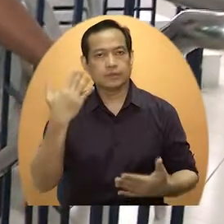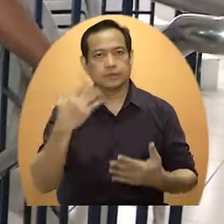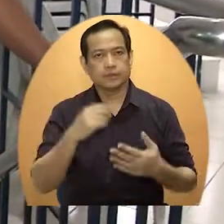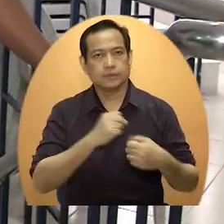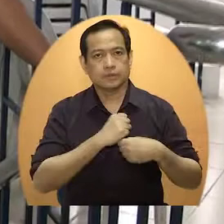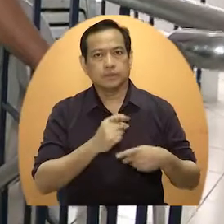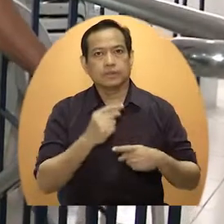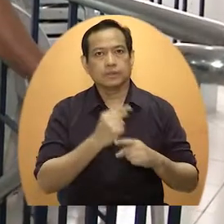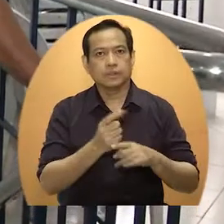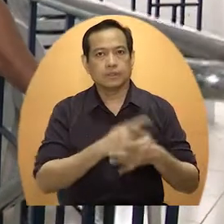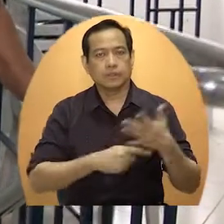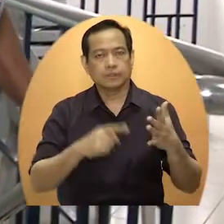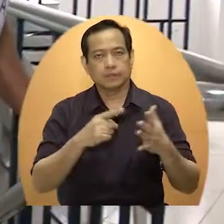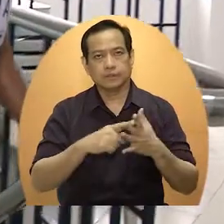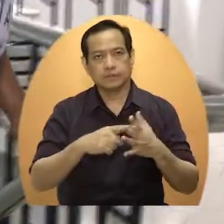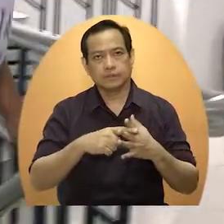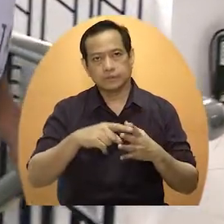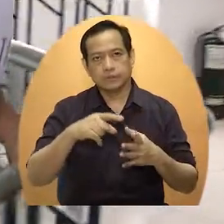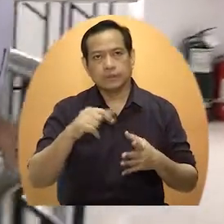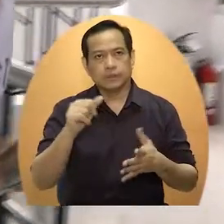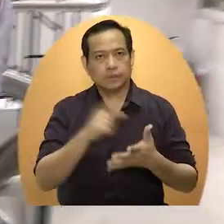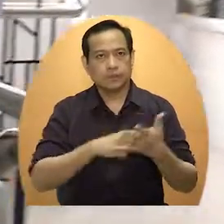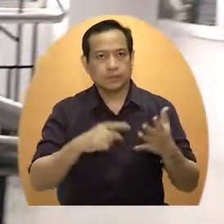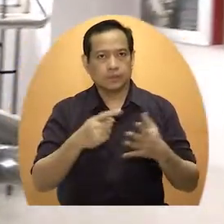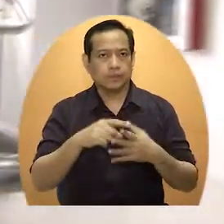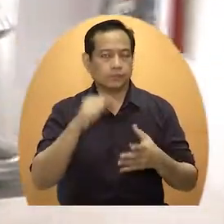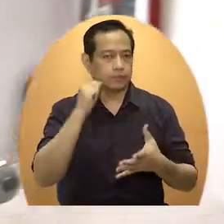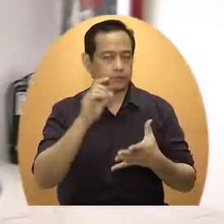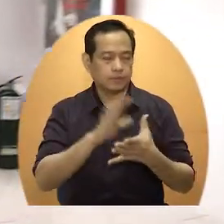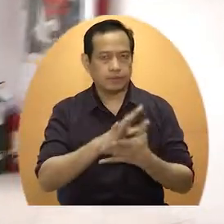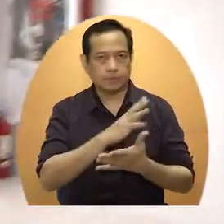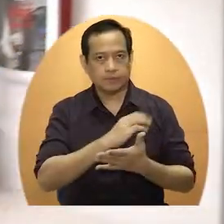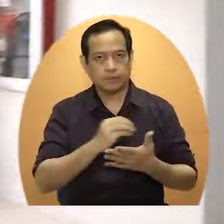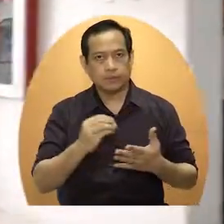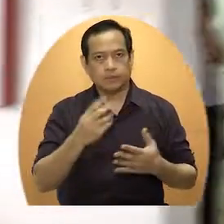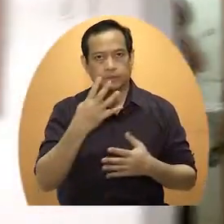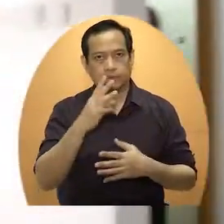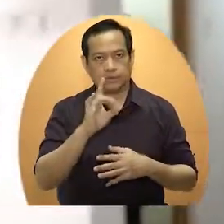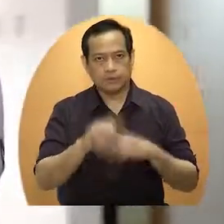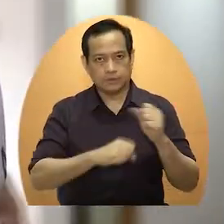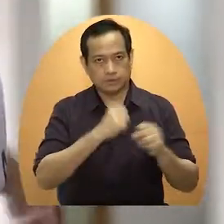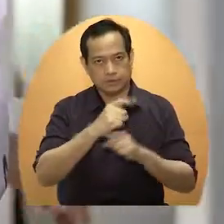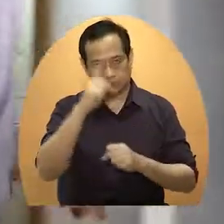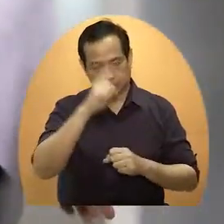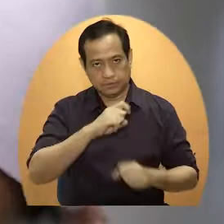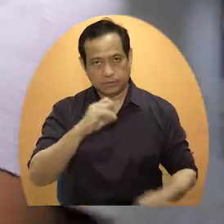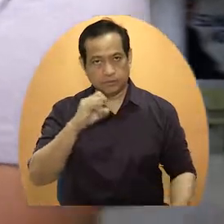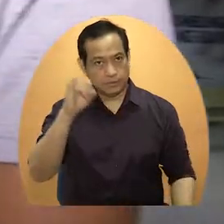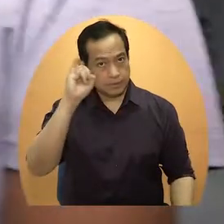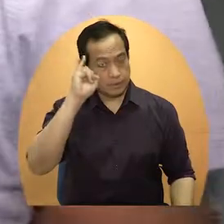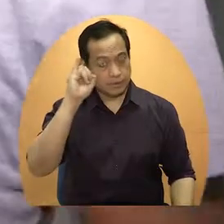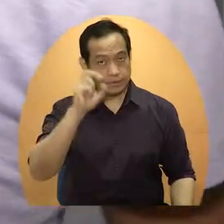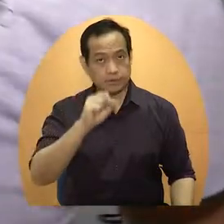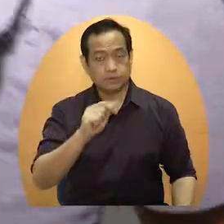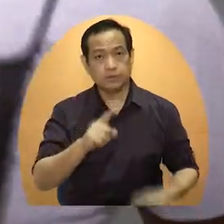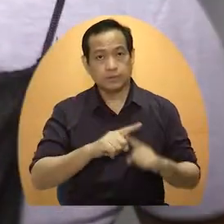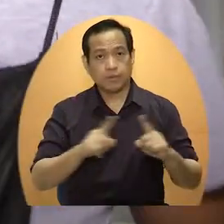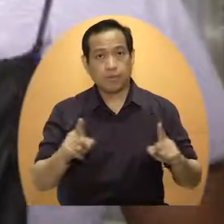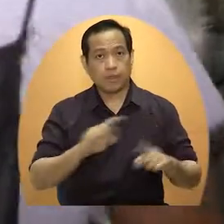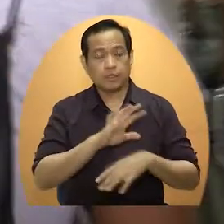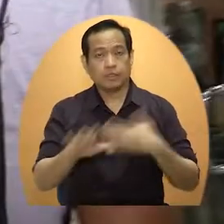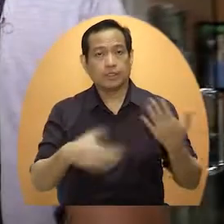Dating security guard, may tahanan, asawa at tatlong anak ang 48 years old na si Mang Inri